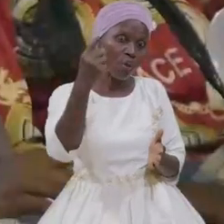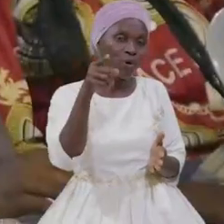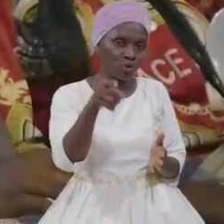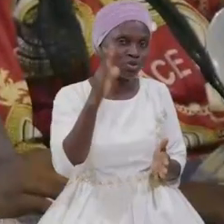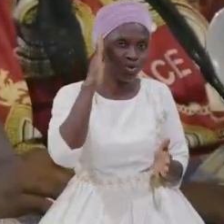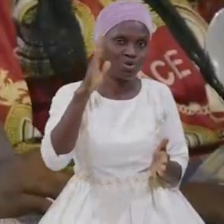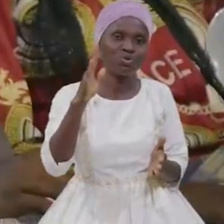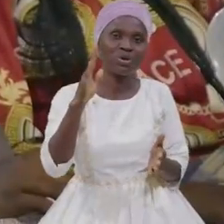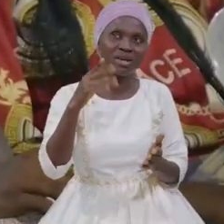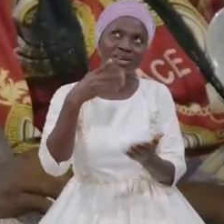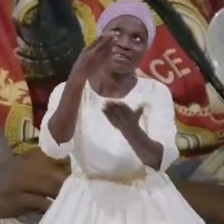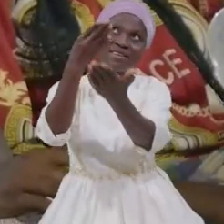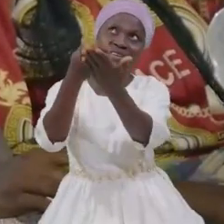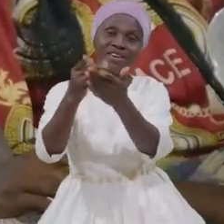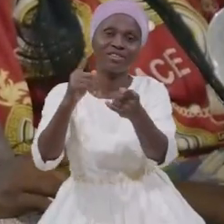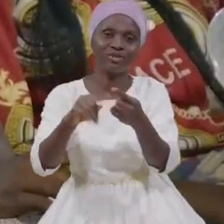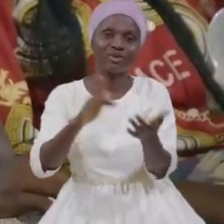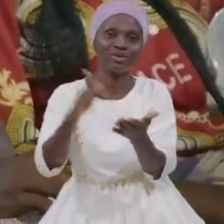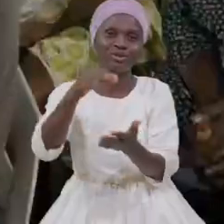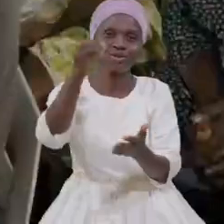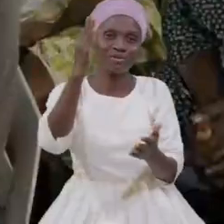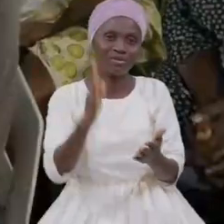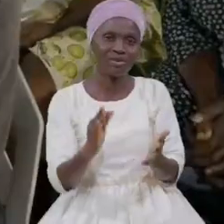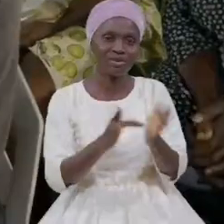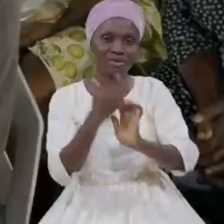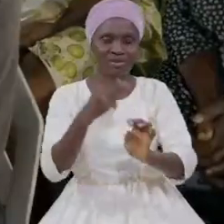de Dieu. Amen.